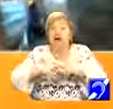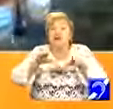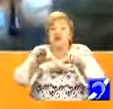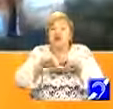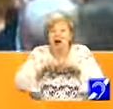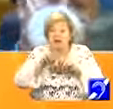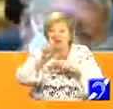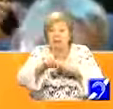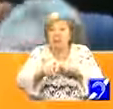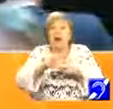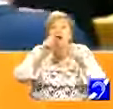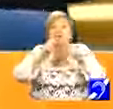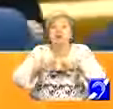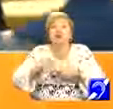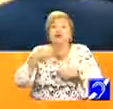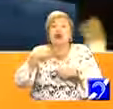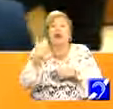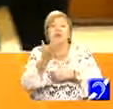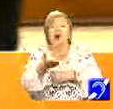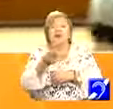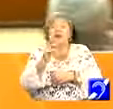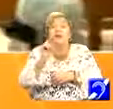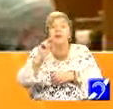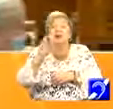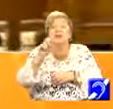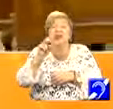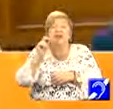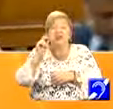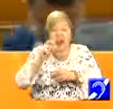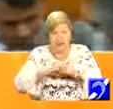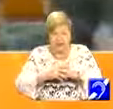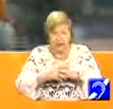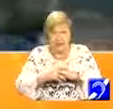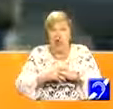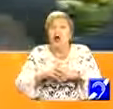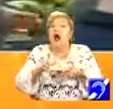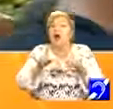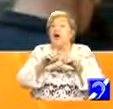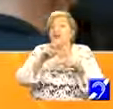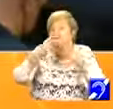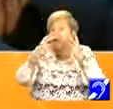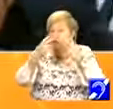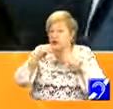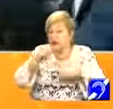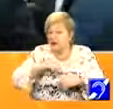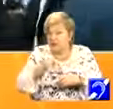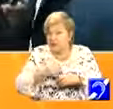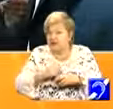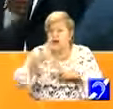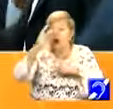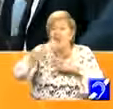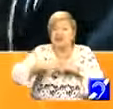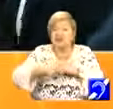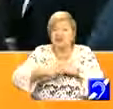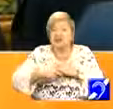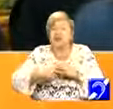moțiunea PSD. Tot liderii USR spun însă că important este ca într-un final guvernul să